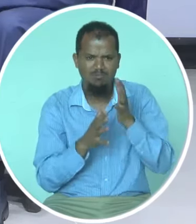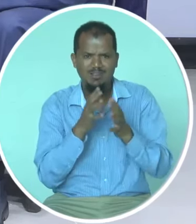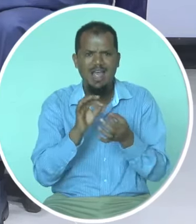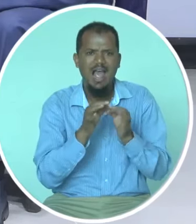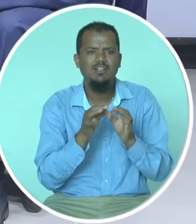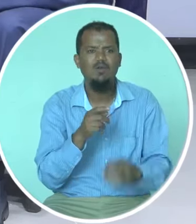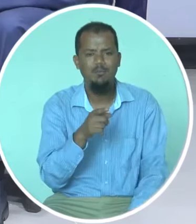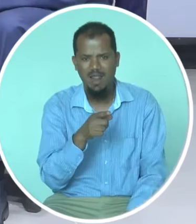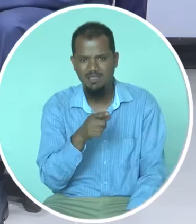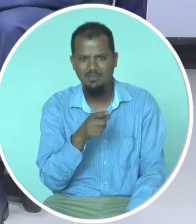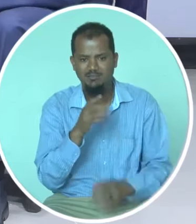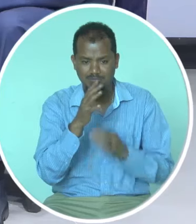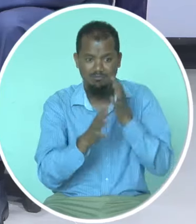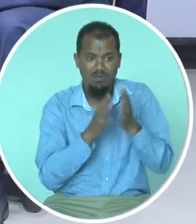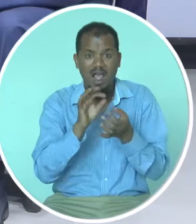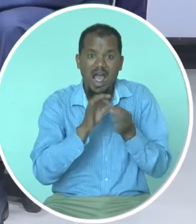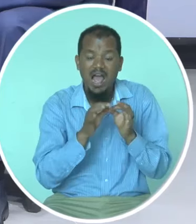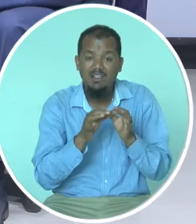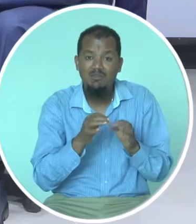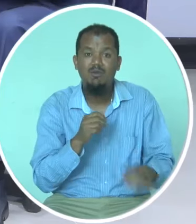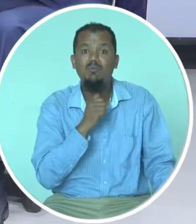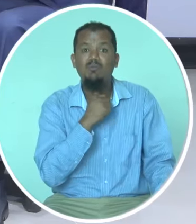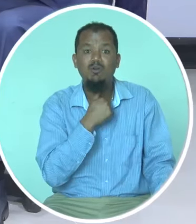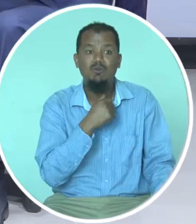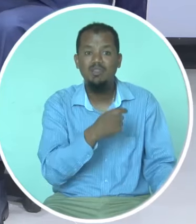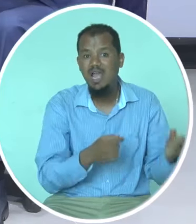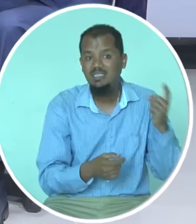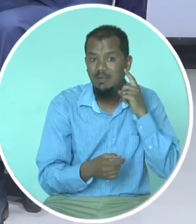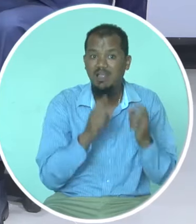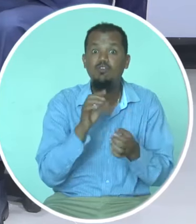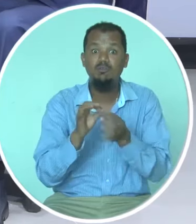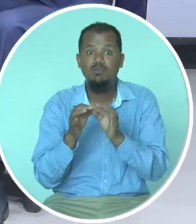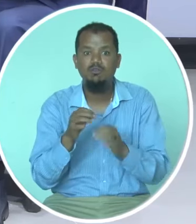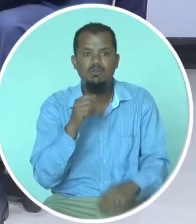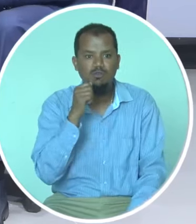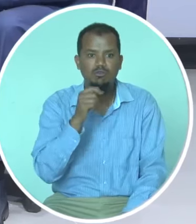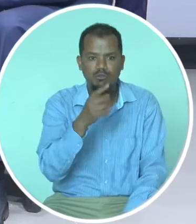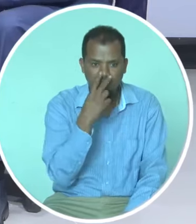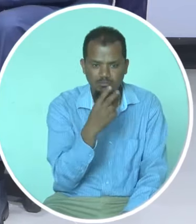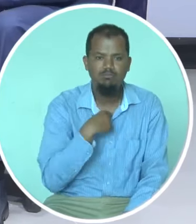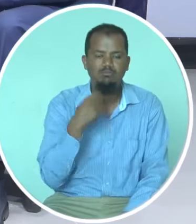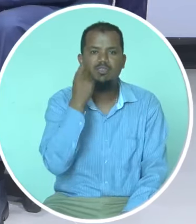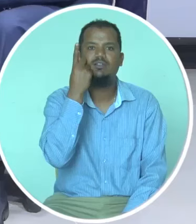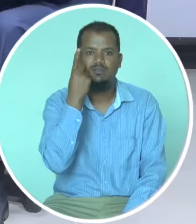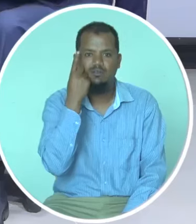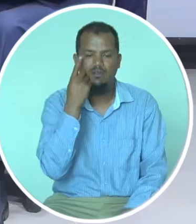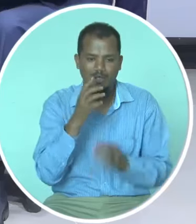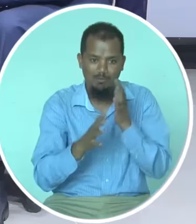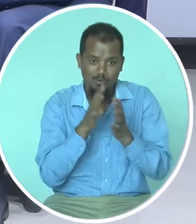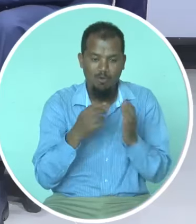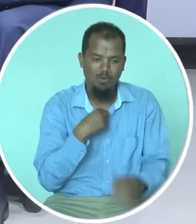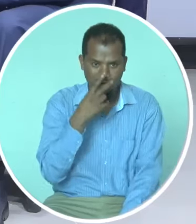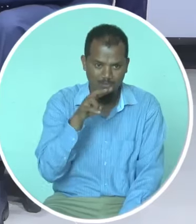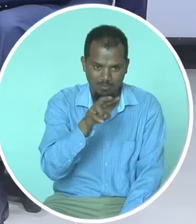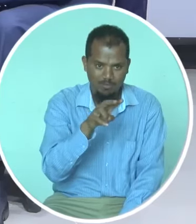قوانكو عصر قوامي عالج يملكت قوانكو عصر قوامي بأرومينيا سمتا نومتا عصر قومو سوان الرد لهم أنت ملكت قوانكو عنو